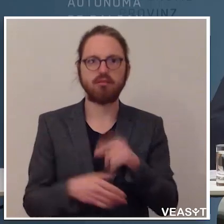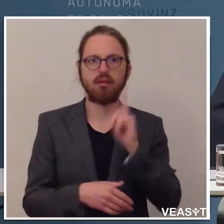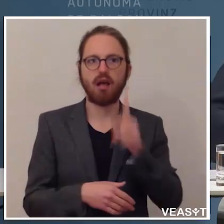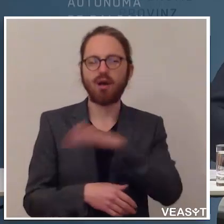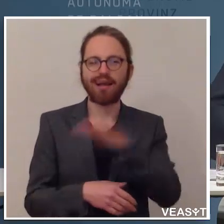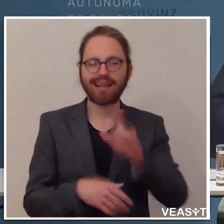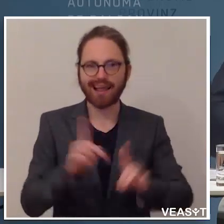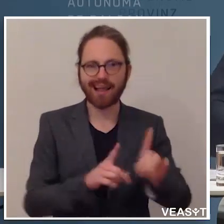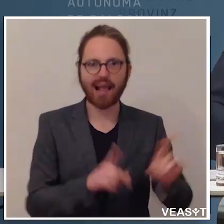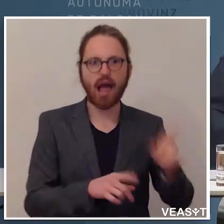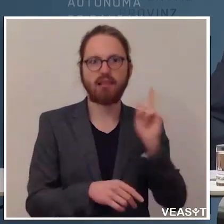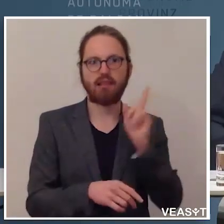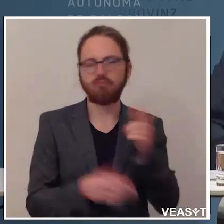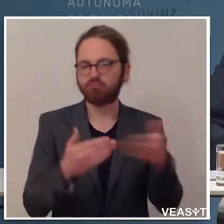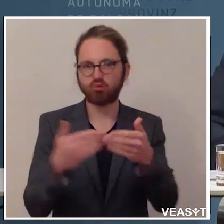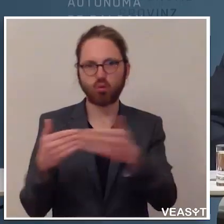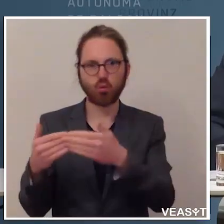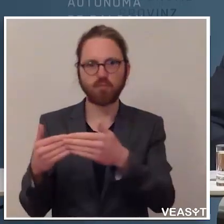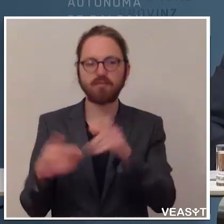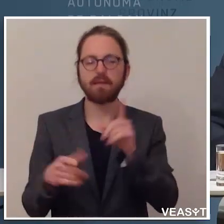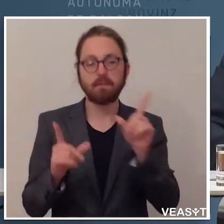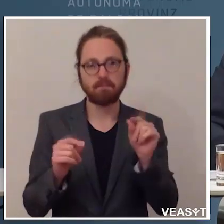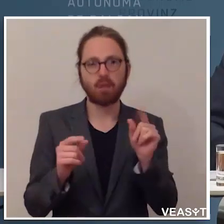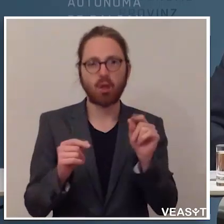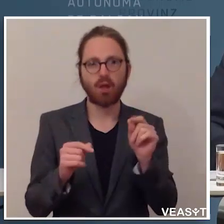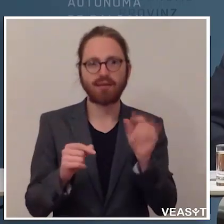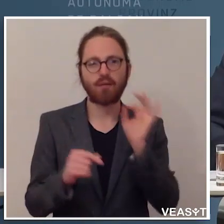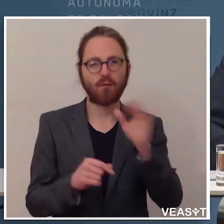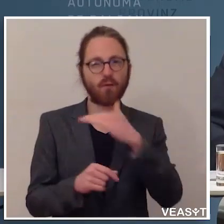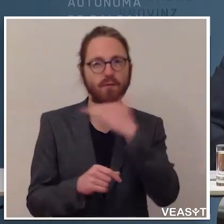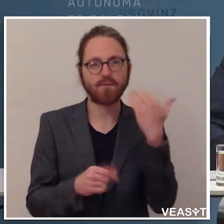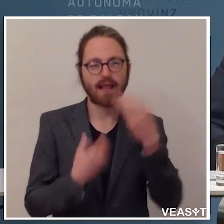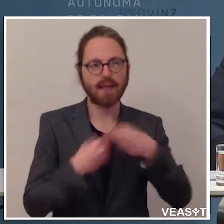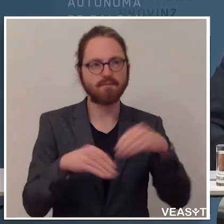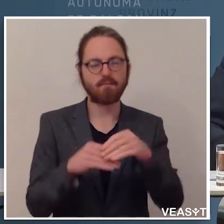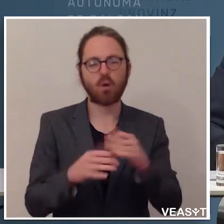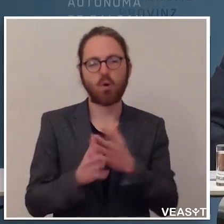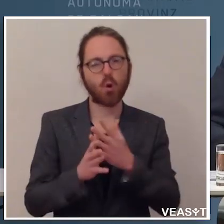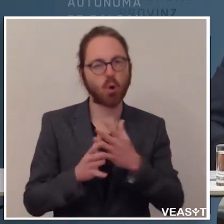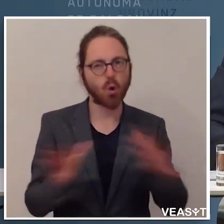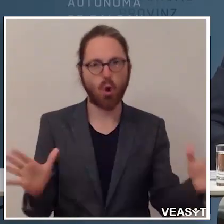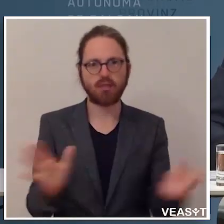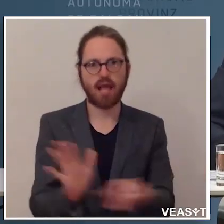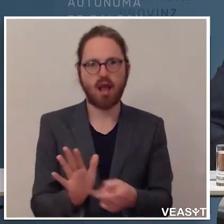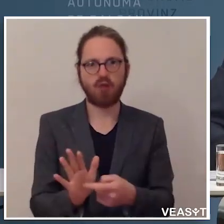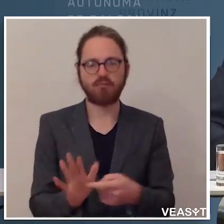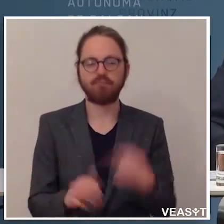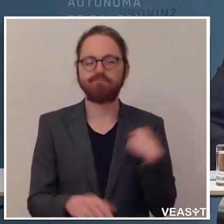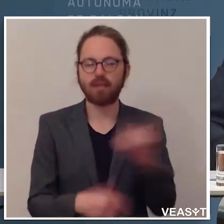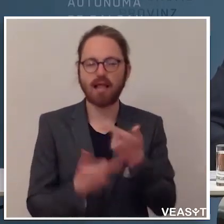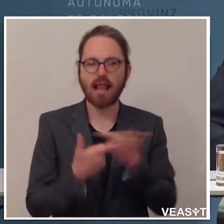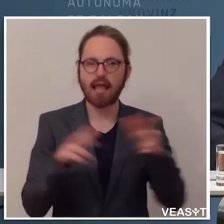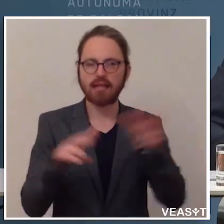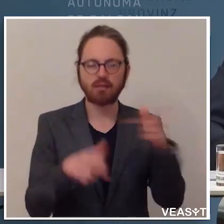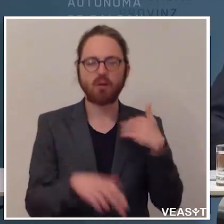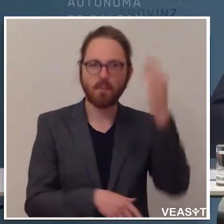Kindergärten und Kitas. Und das bedeutet für ganz, ganz viele Familien eine Riesenherausforderung. Das ist uns in der Landesregierung alle bewusst. Das